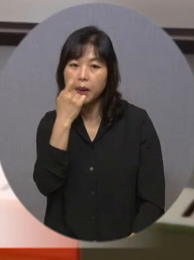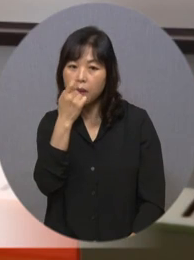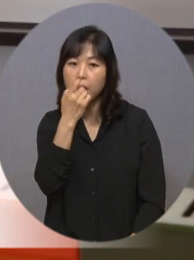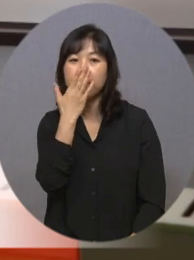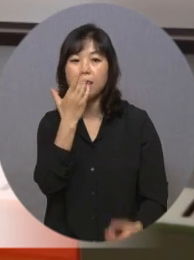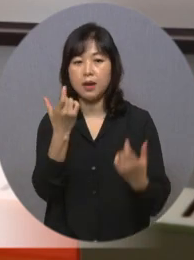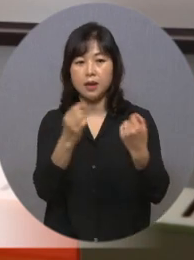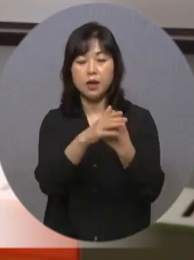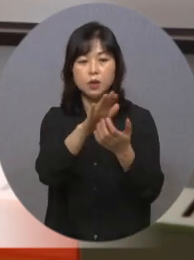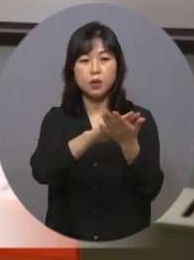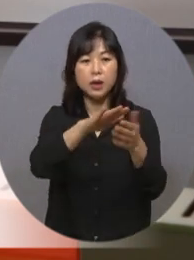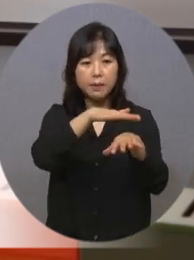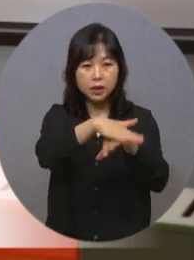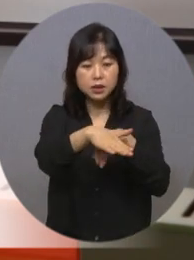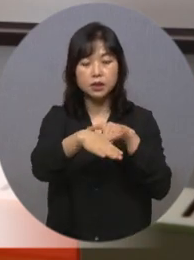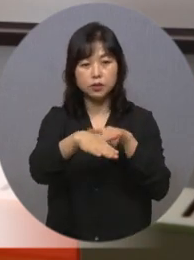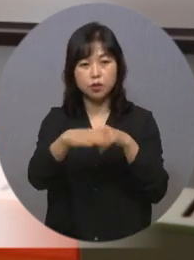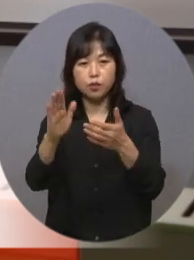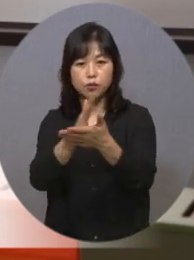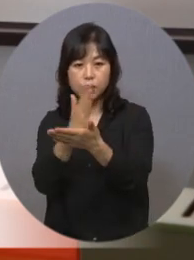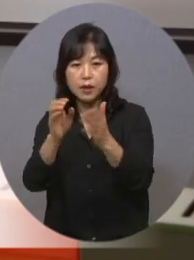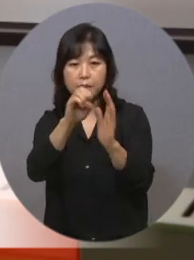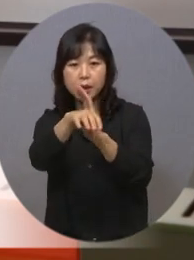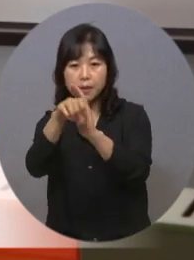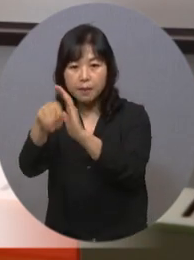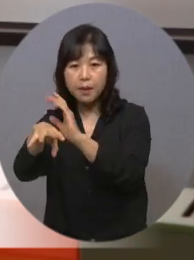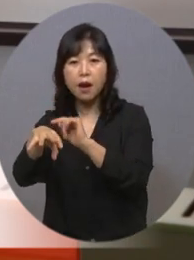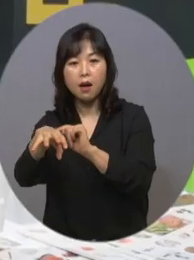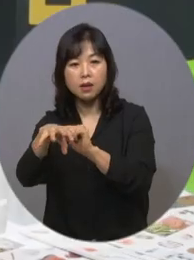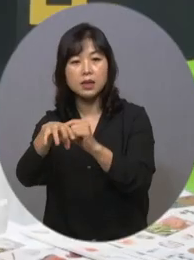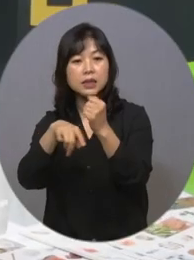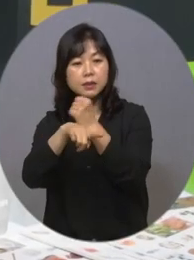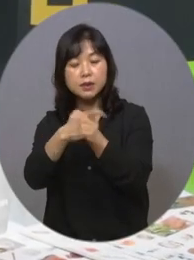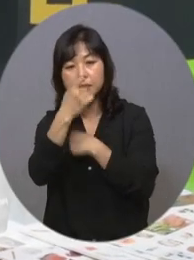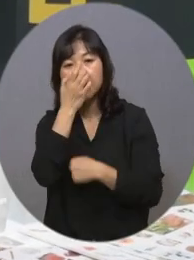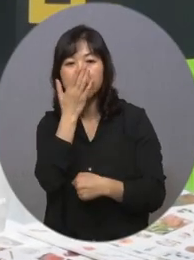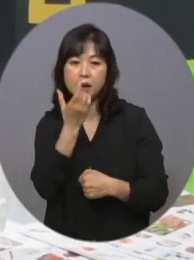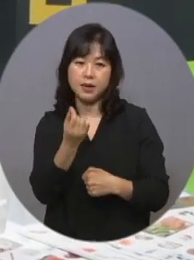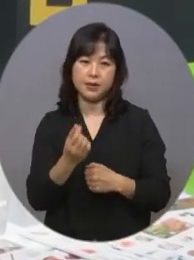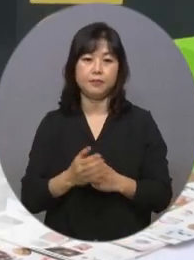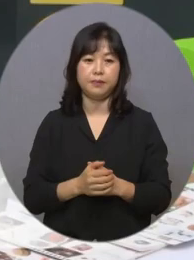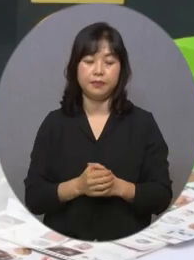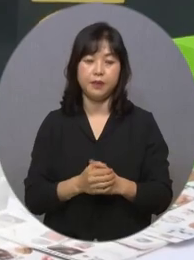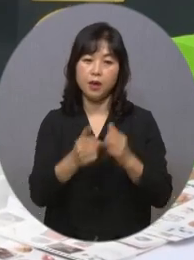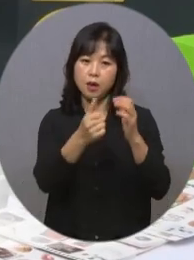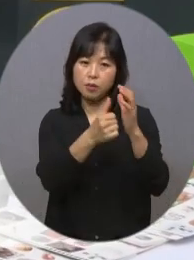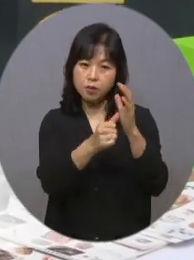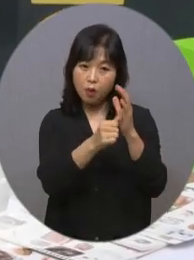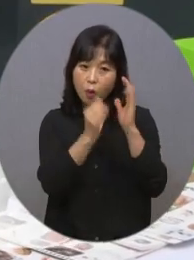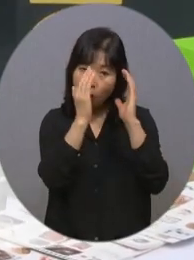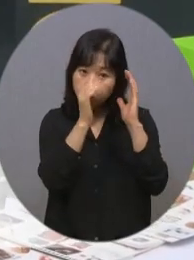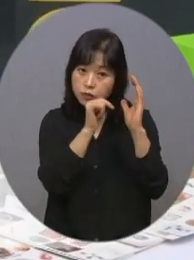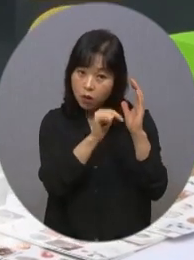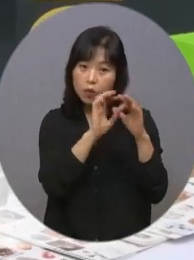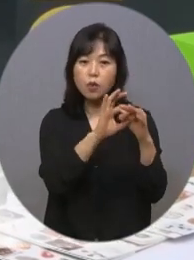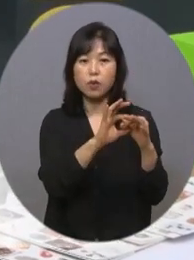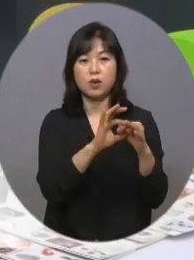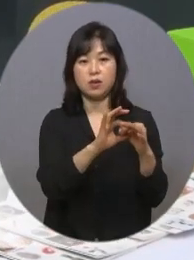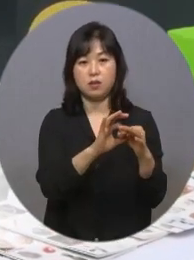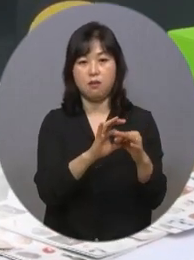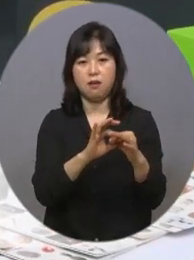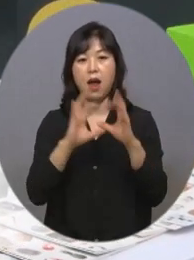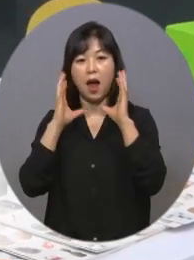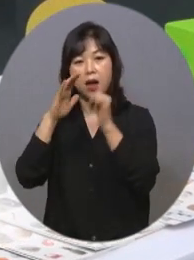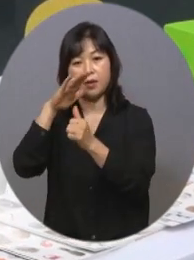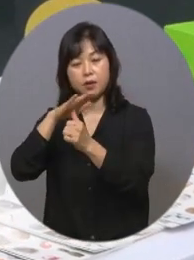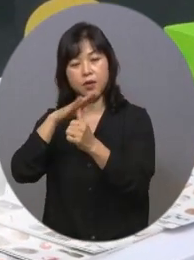분리수거의 개념을 익힐 수 있도록 그렇게 구성을 했습니다. 이런 교구를 통해서 그 현장에서 아이들이 이제 환경교육을